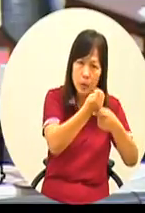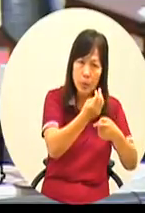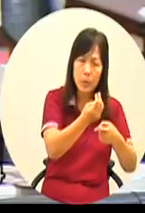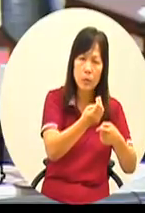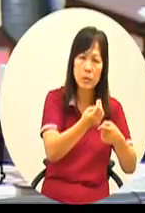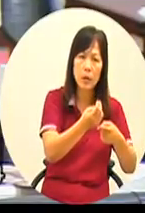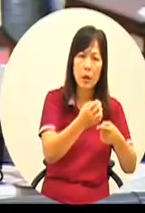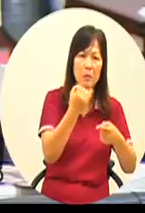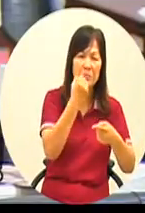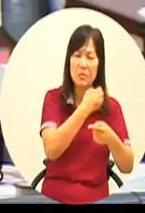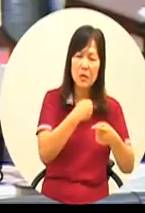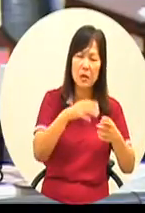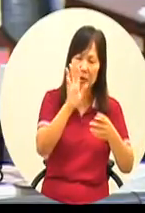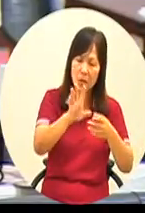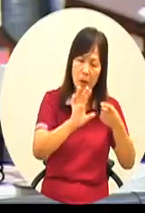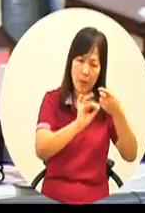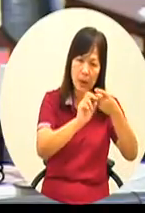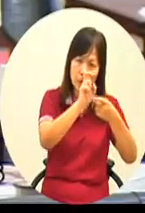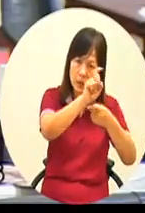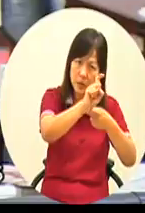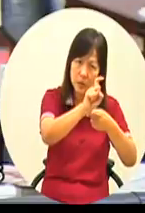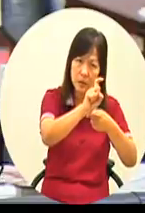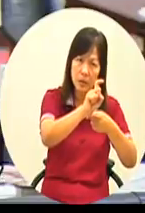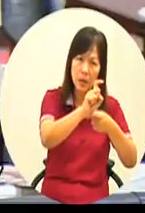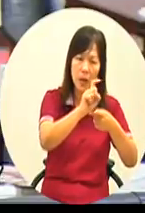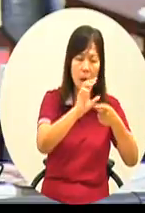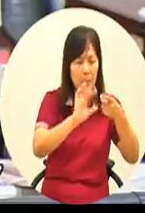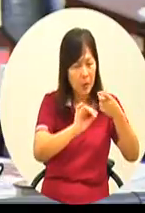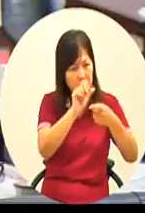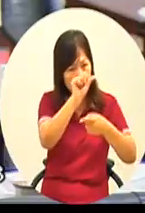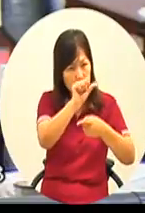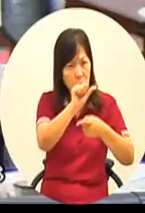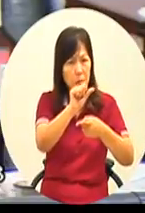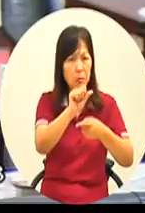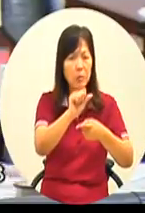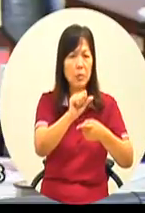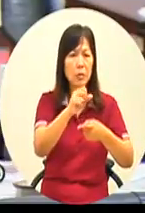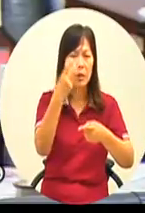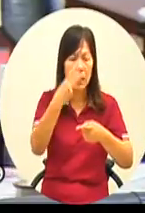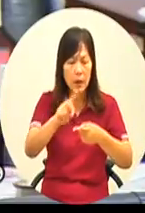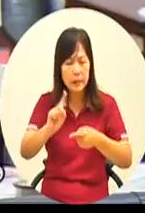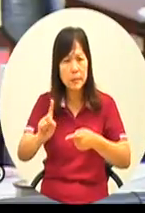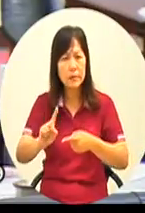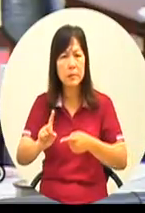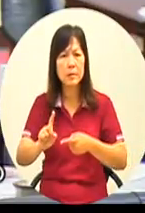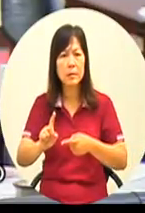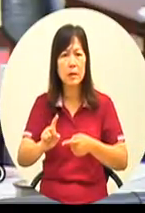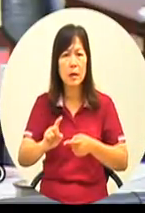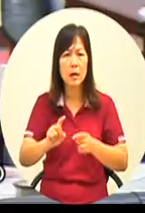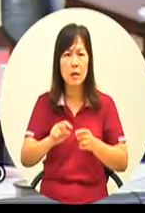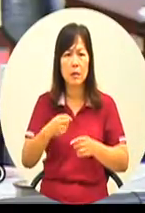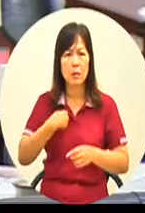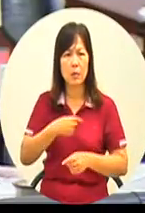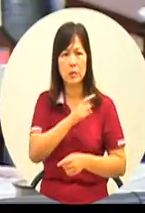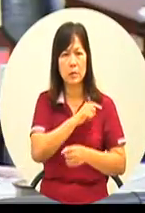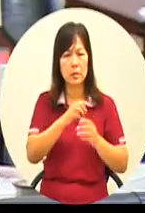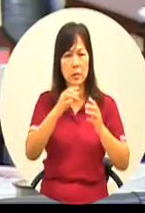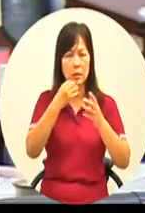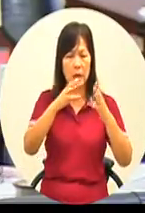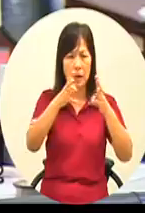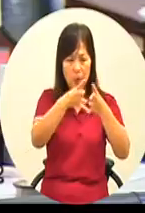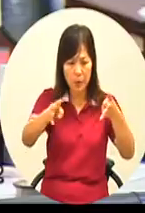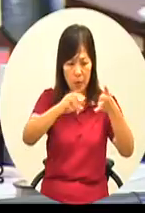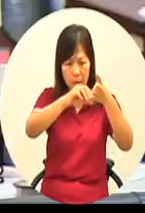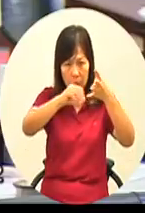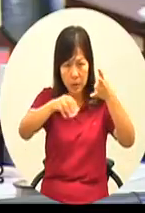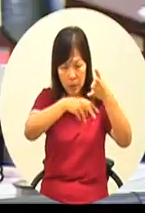好，也许有10%，也许有5%。那或者是说，你的有骑楼、有公共廊